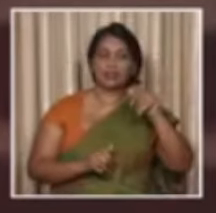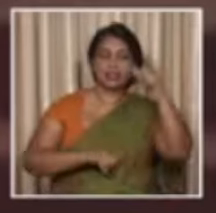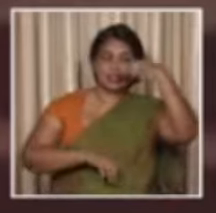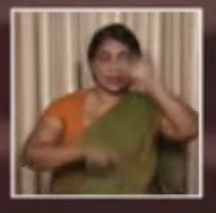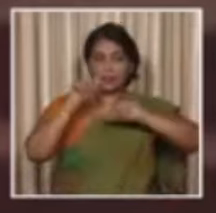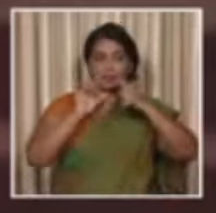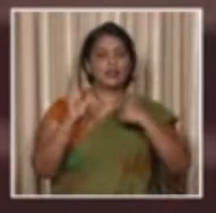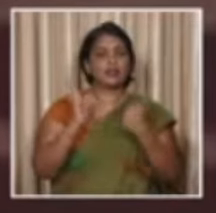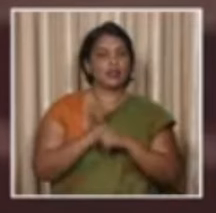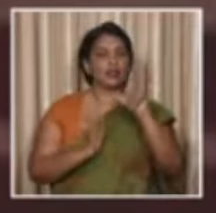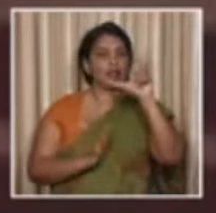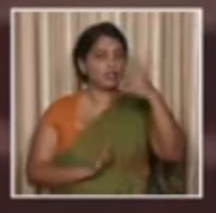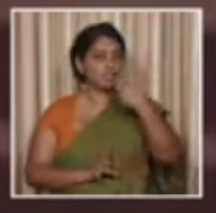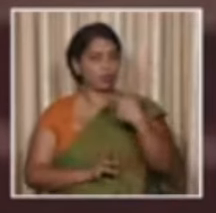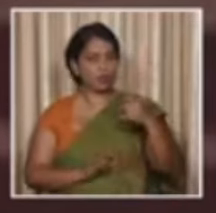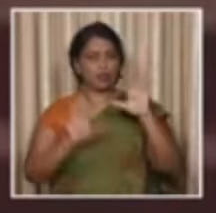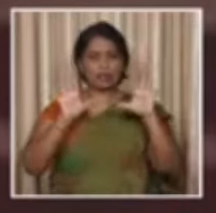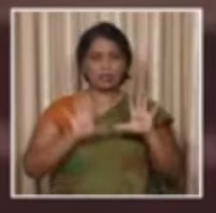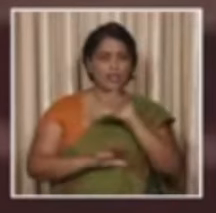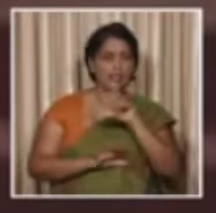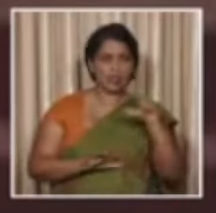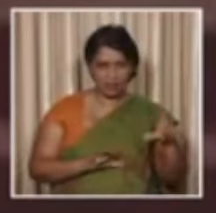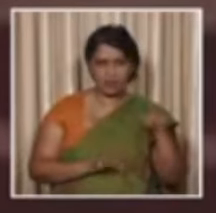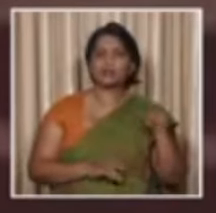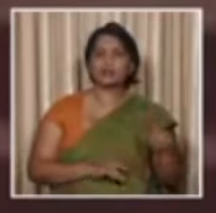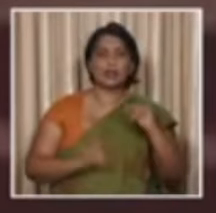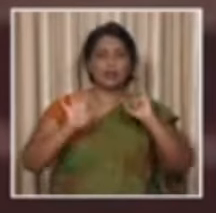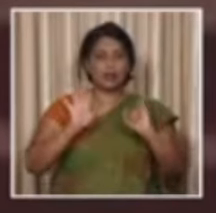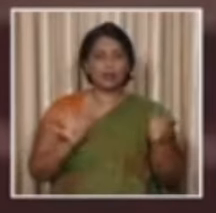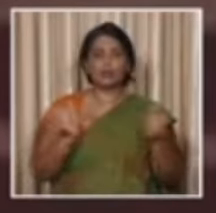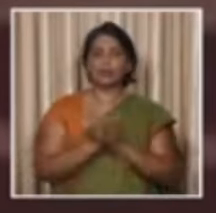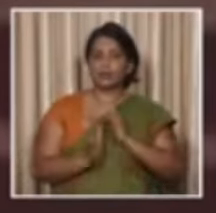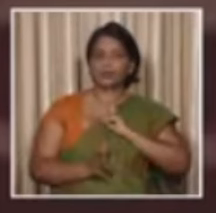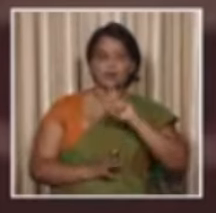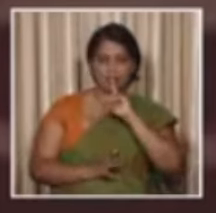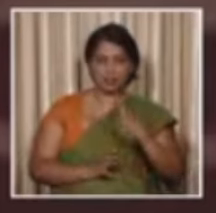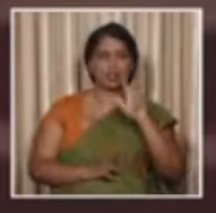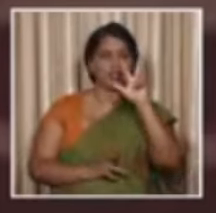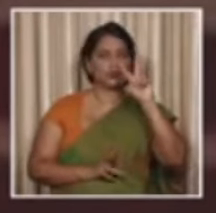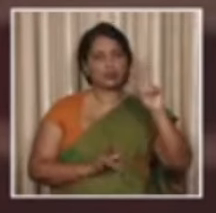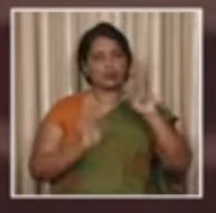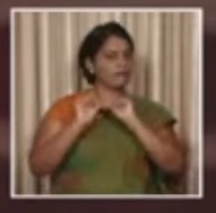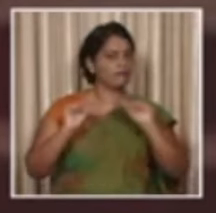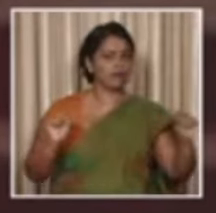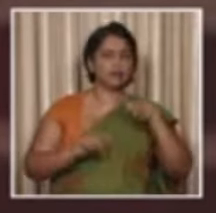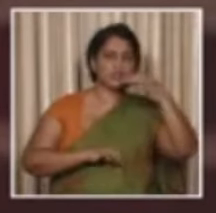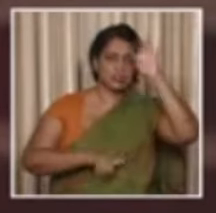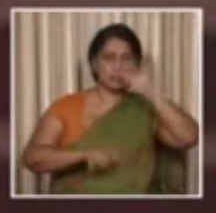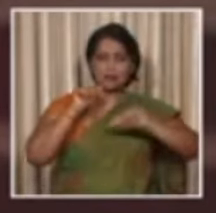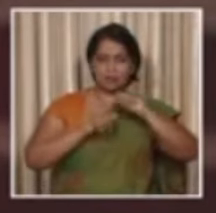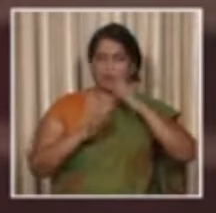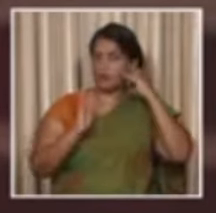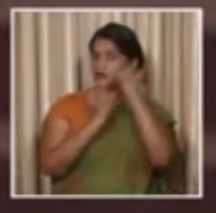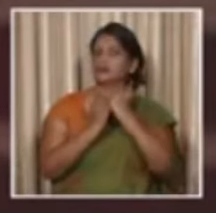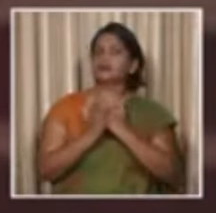පනතේ 7U 1077 වගන්ති සහ 6 කොටස සමග කිය යුතු 82 වගන්ති යටතේ ආයුර්වේද සංග්‍රහය